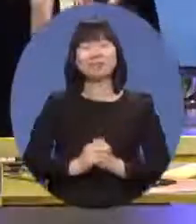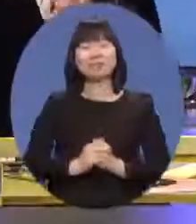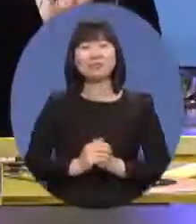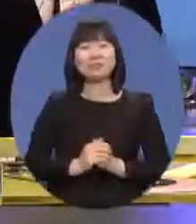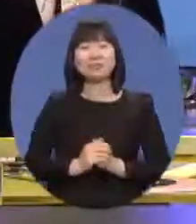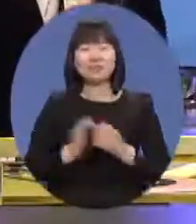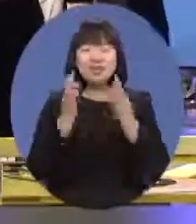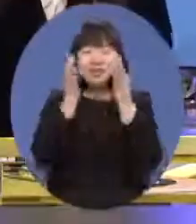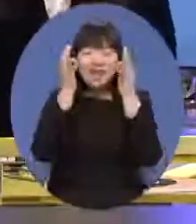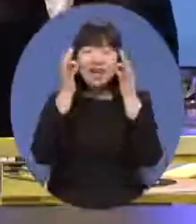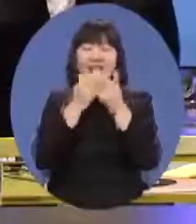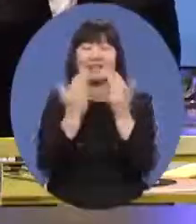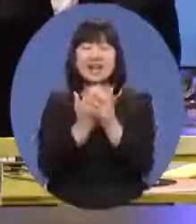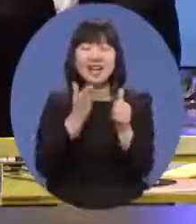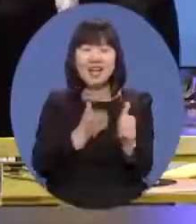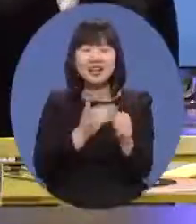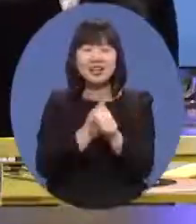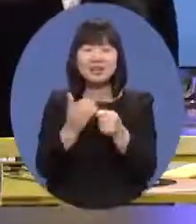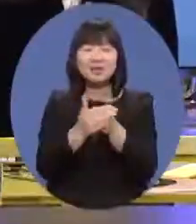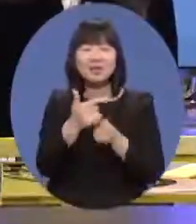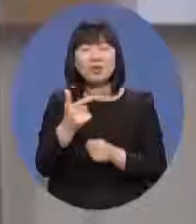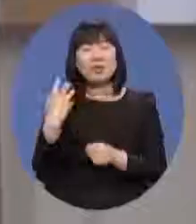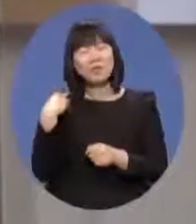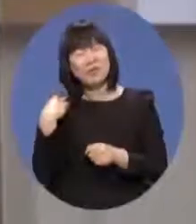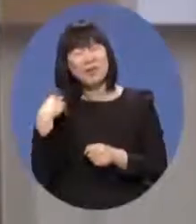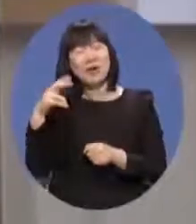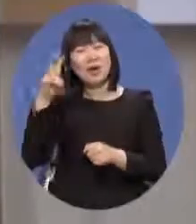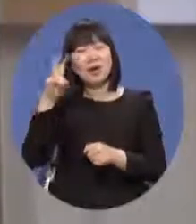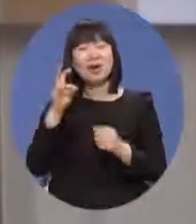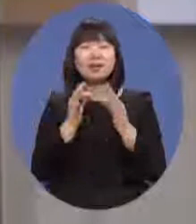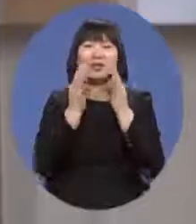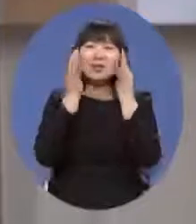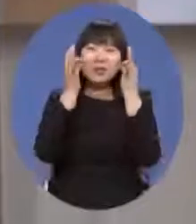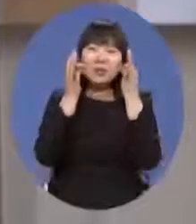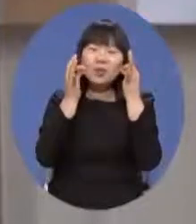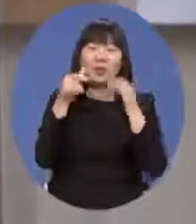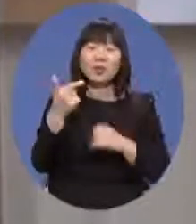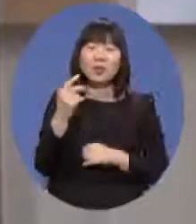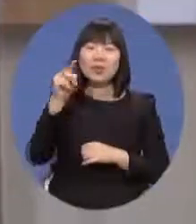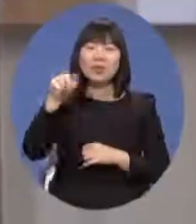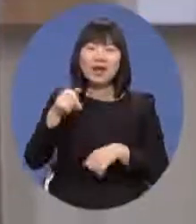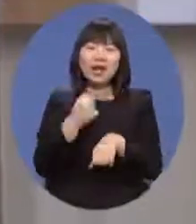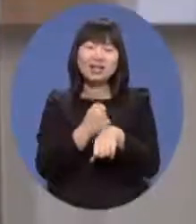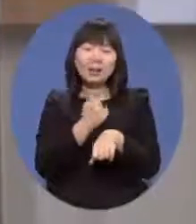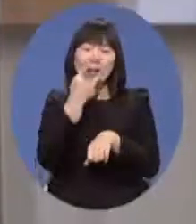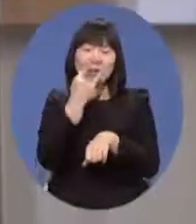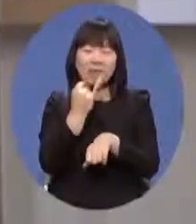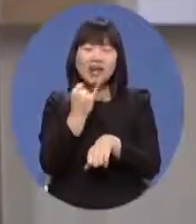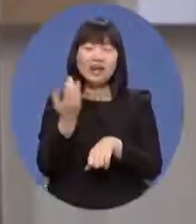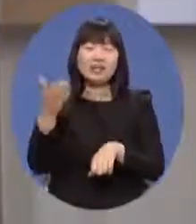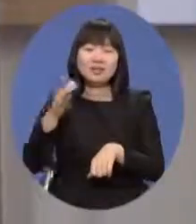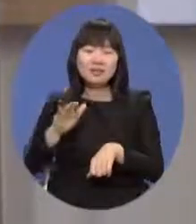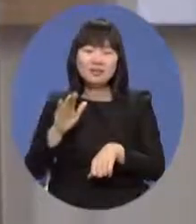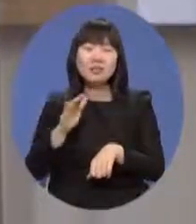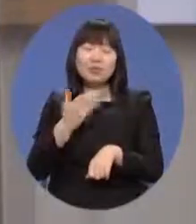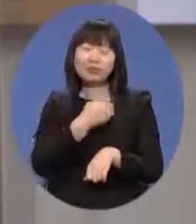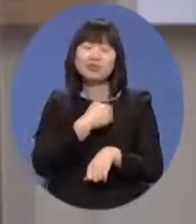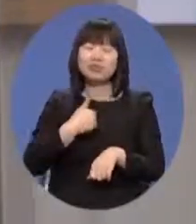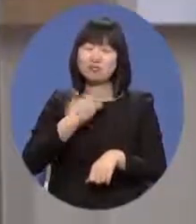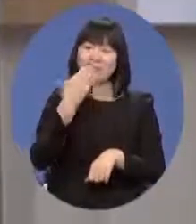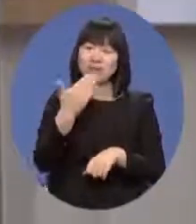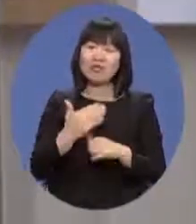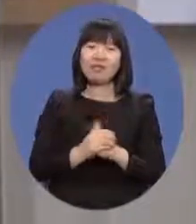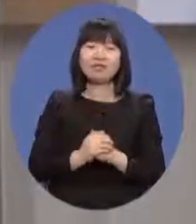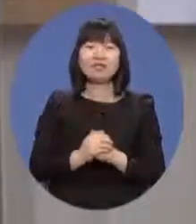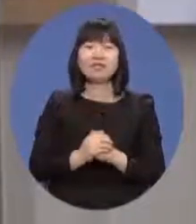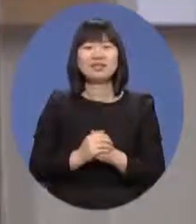네. 최선을 다하시라 그러면 너무 부담스러우실까봐 네. 예, 노력하는 네. 엄마. 예, 이것만 이어도 예, 되지 않을까